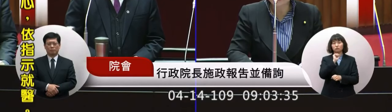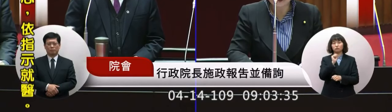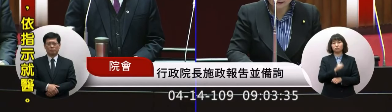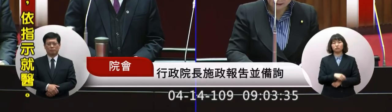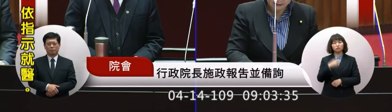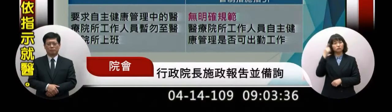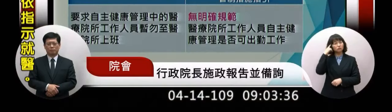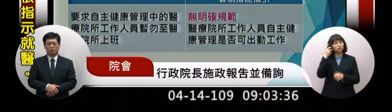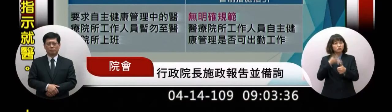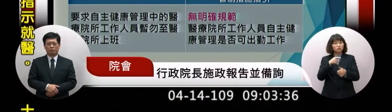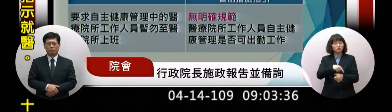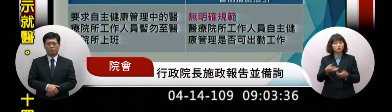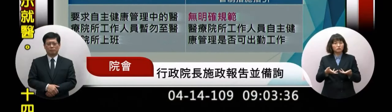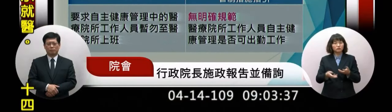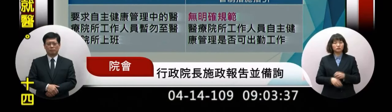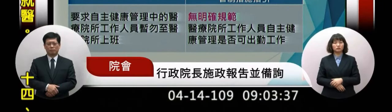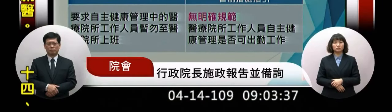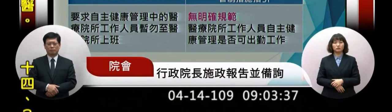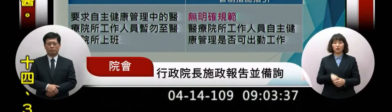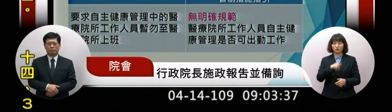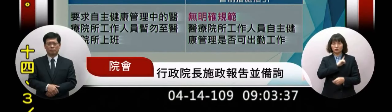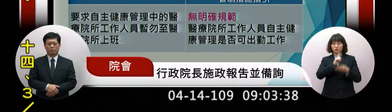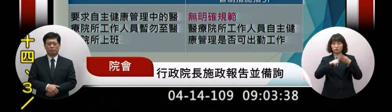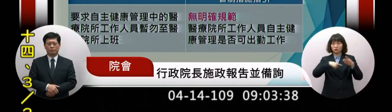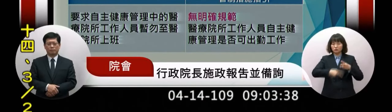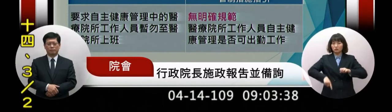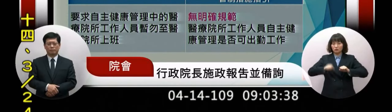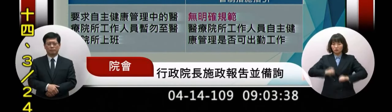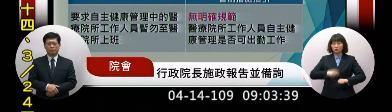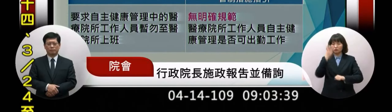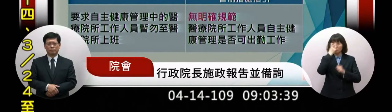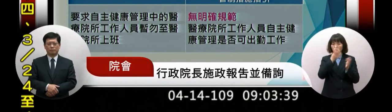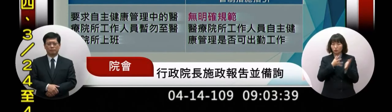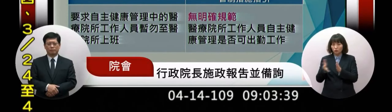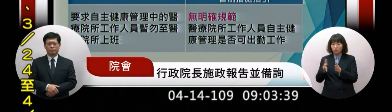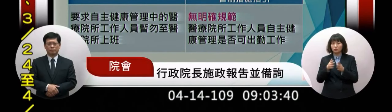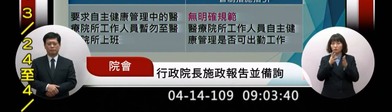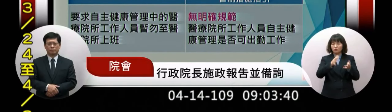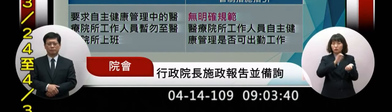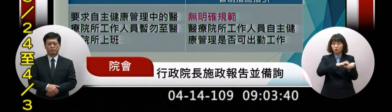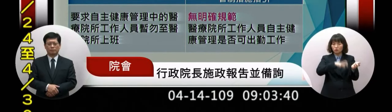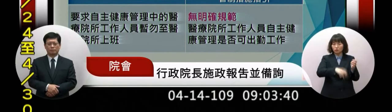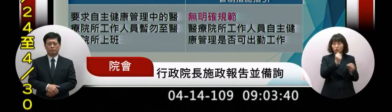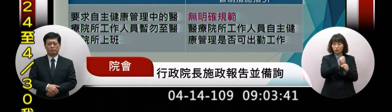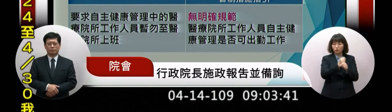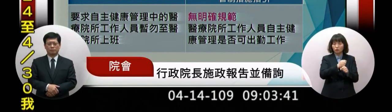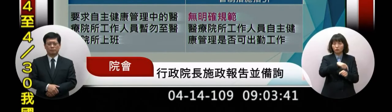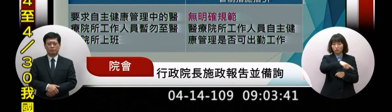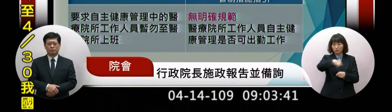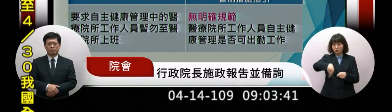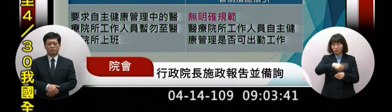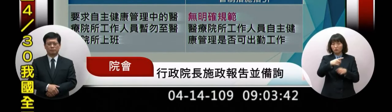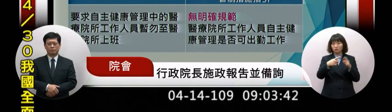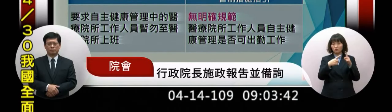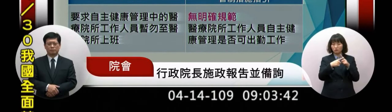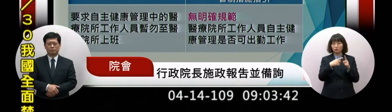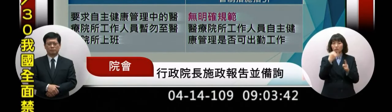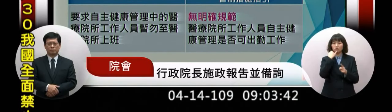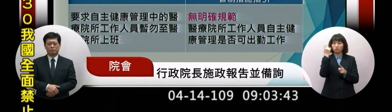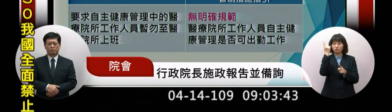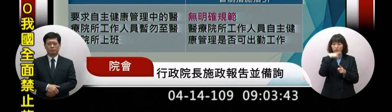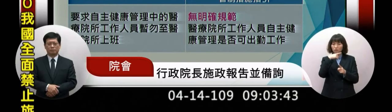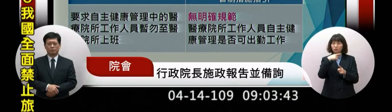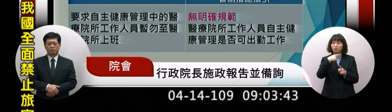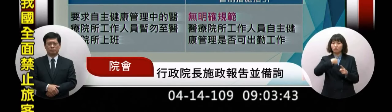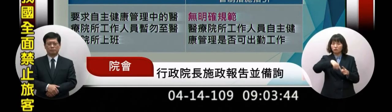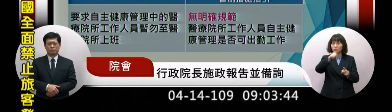请问院长，就近自主健康管理中的医疗院所工作的同仁，还可不可以去